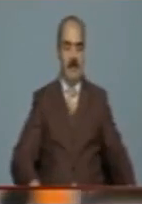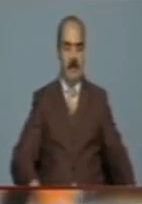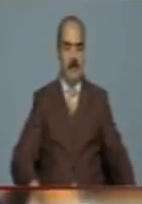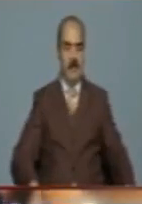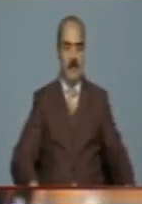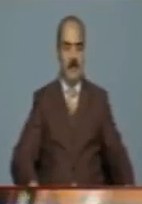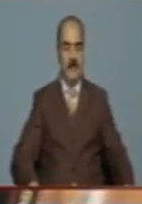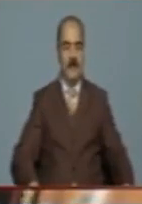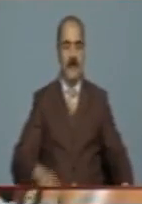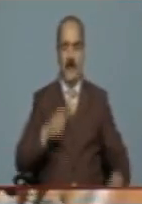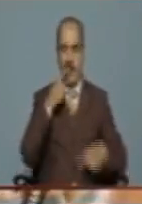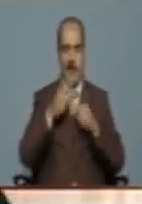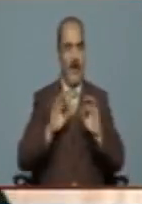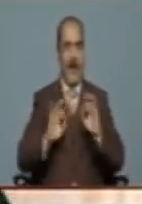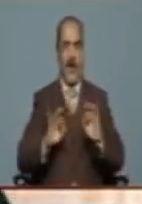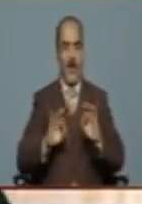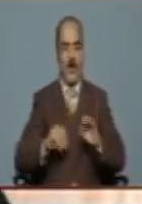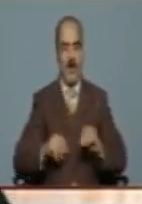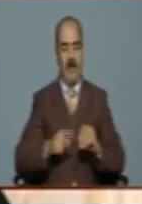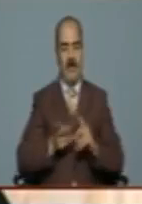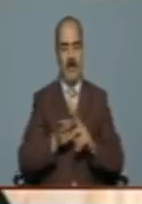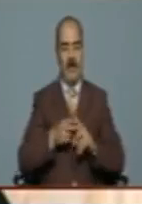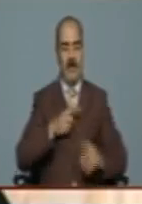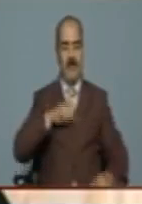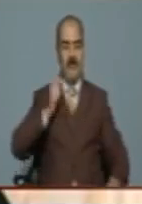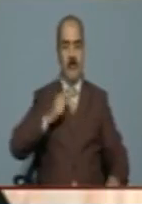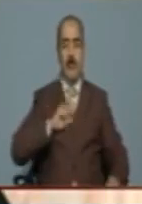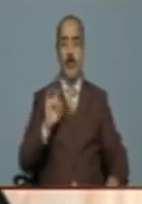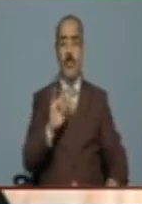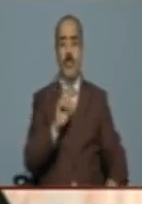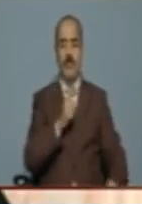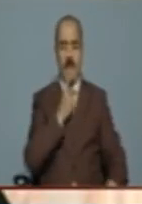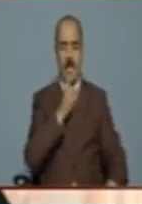وكالعادة، نزاهة القضاة المشرفين على الانتخابات